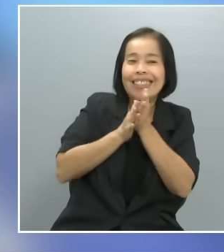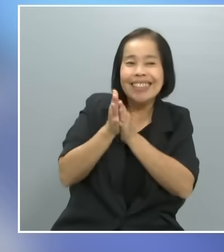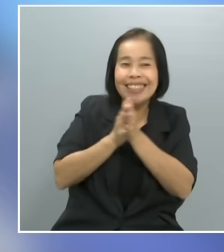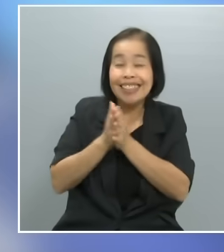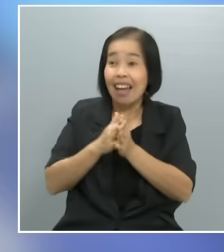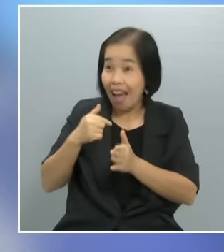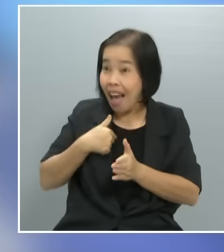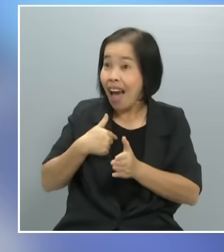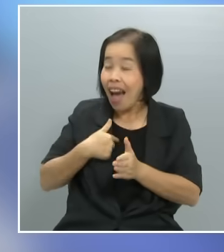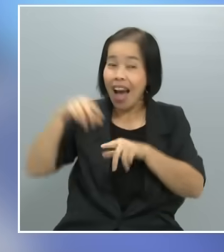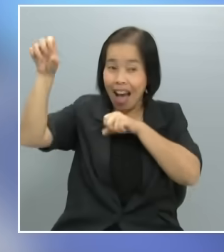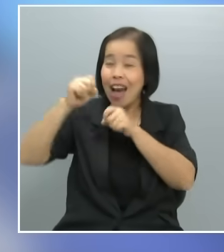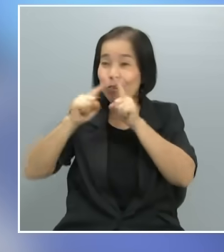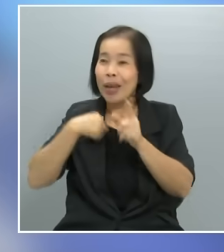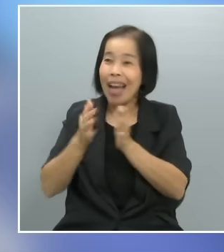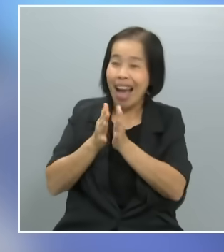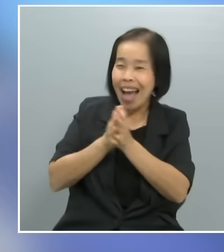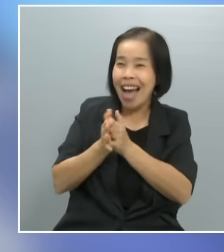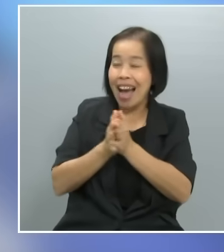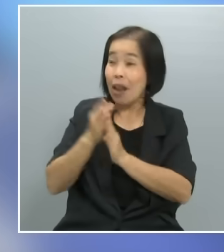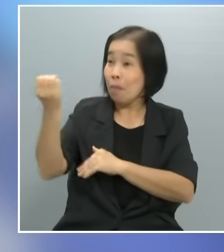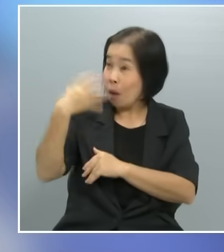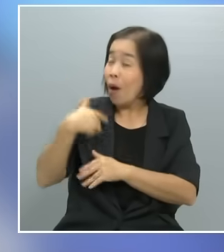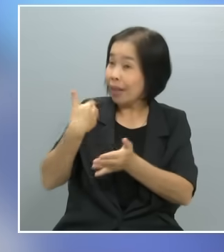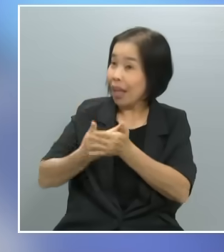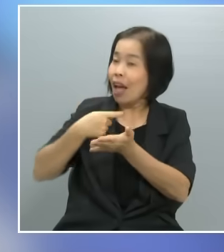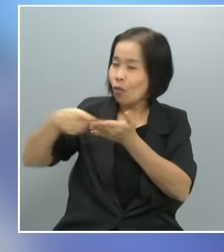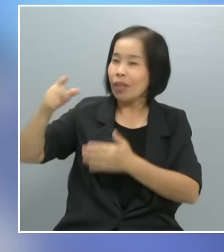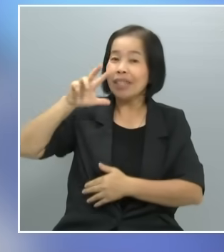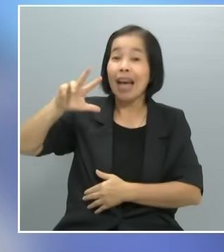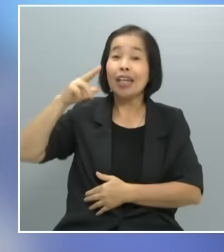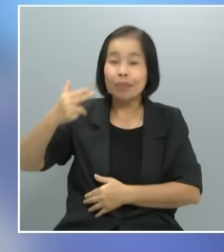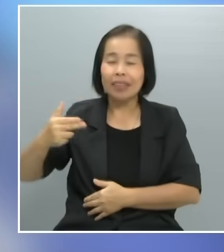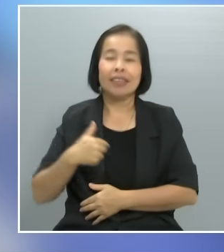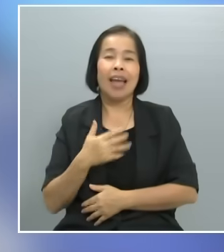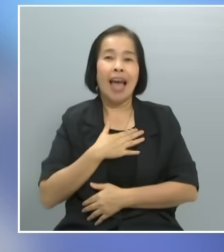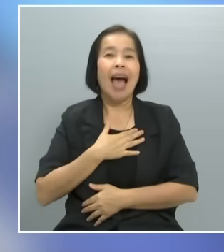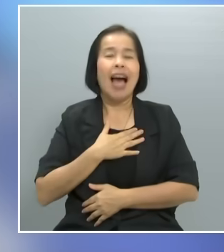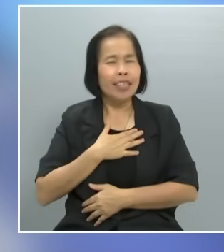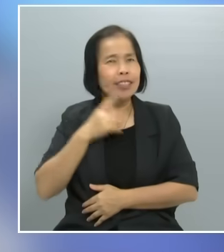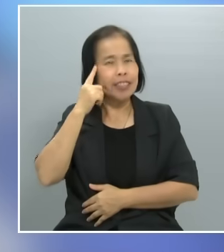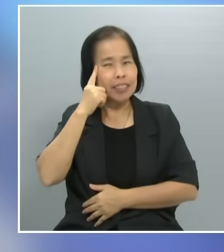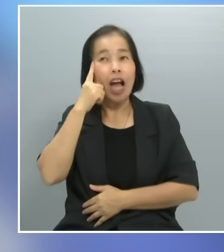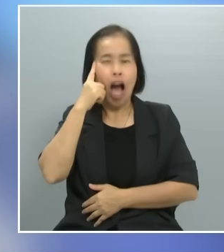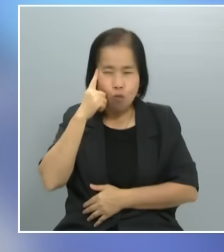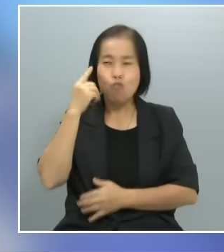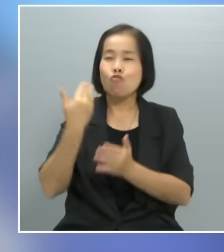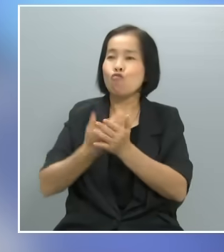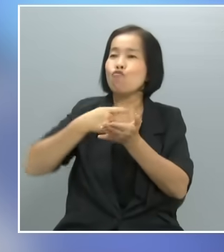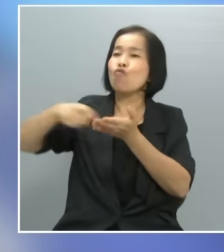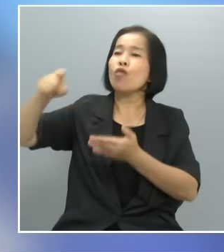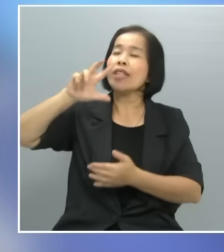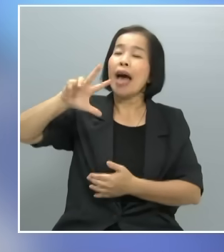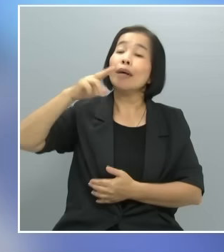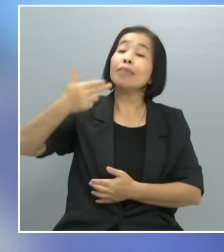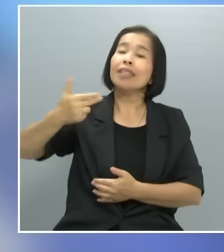ค่ะ นะฮะแล้วก็บอกว่าเนี่ยคือให้จ่ายเงินมาเลย 30,000 ปรากฏน้องเจน พอเห็นแบบนี ้โอนเลย โอนเลย